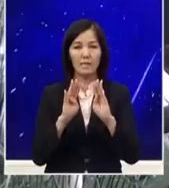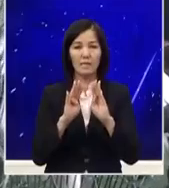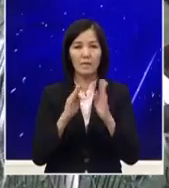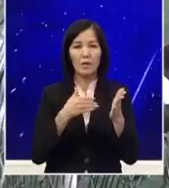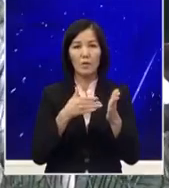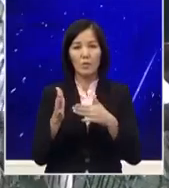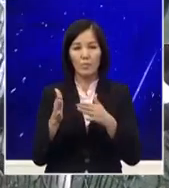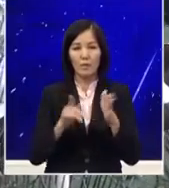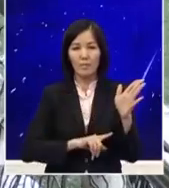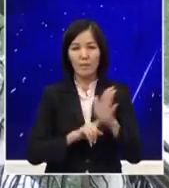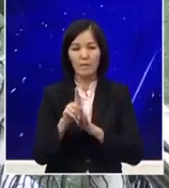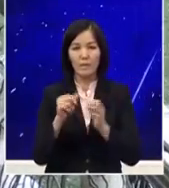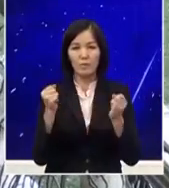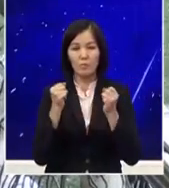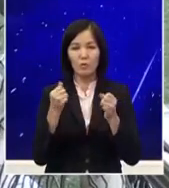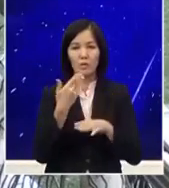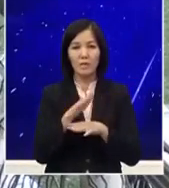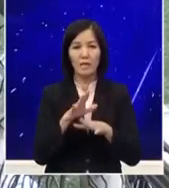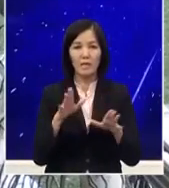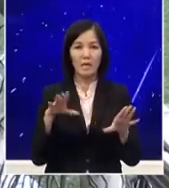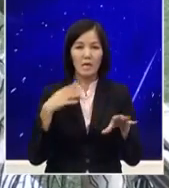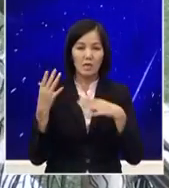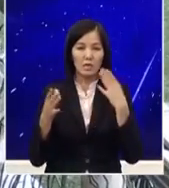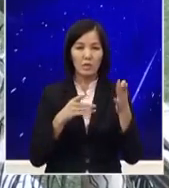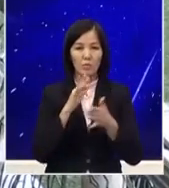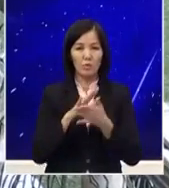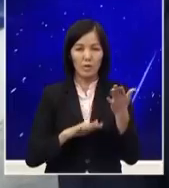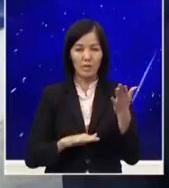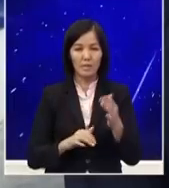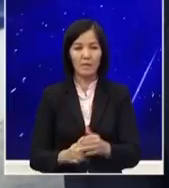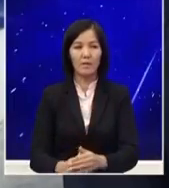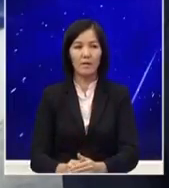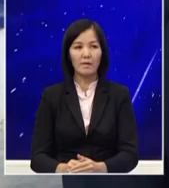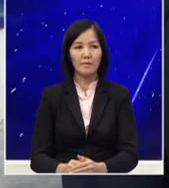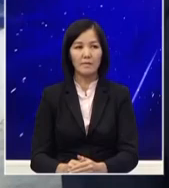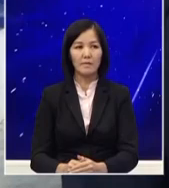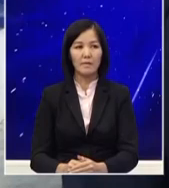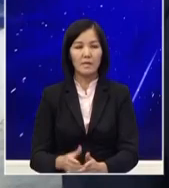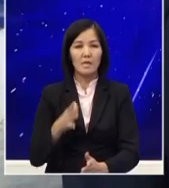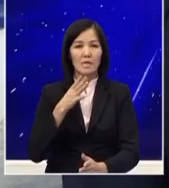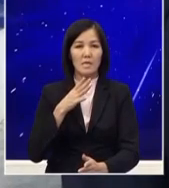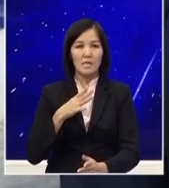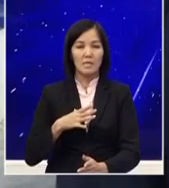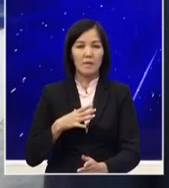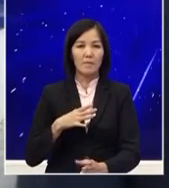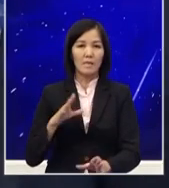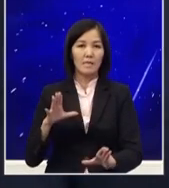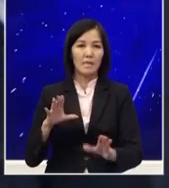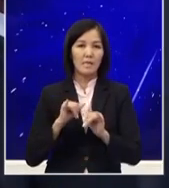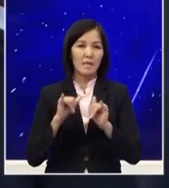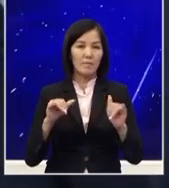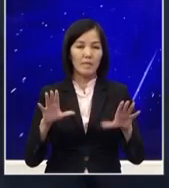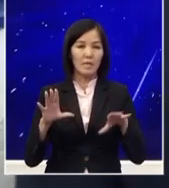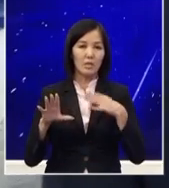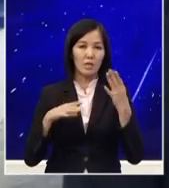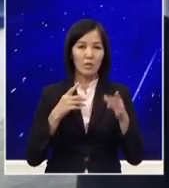жұмсарған соң спортшылар қайта бас қосып далада жалпы дене дайындығын жасай бастады. Көбіне шыдамдылықты дамытатын жаттығулар ол